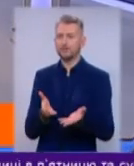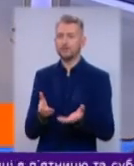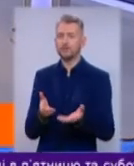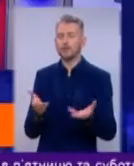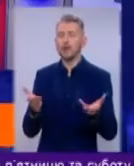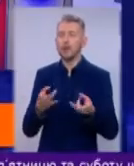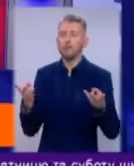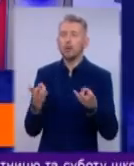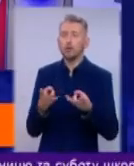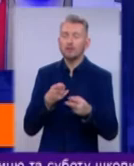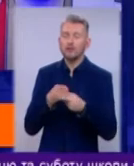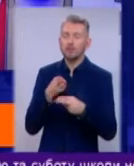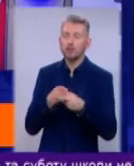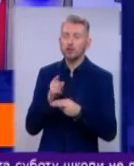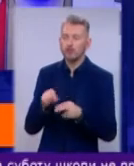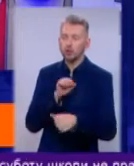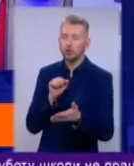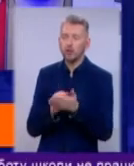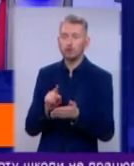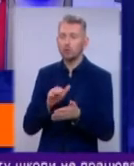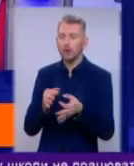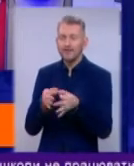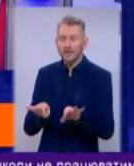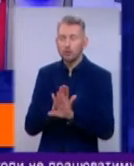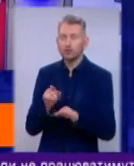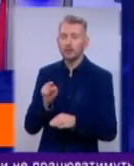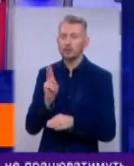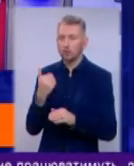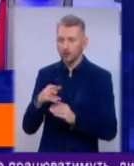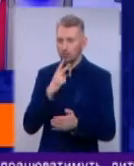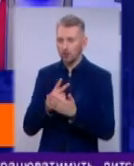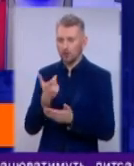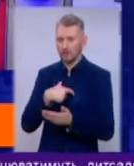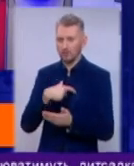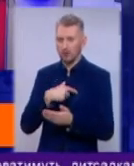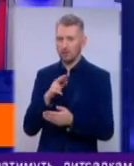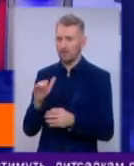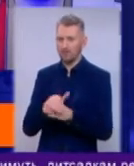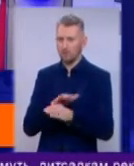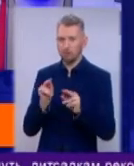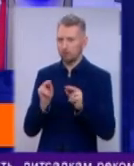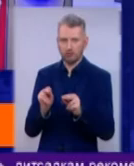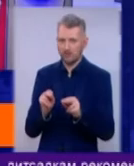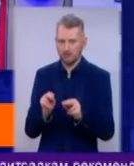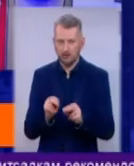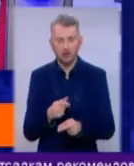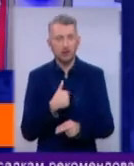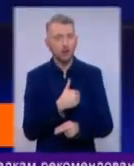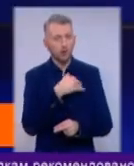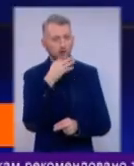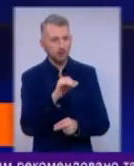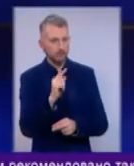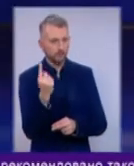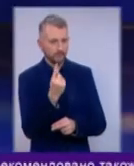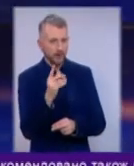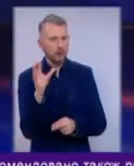які потрібні запобіжники в цей документ, щоб не пропустити тих, хто вже показав себе як недоброчесні? Перш за все, хочу сказати єдину річ, що